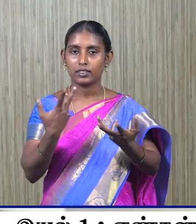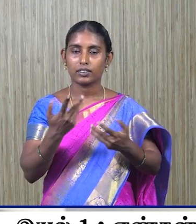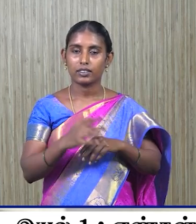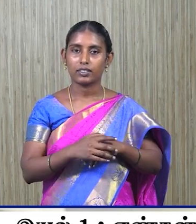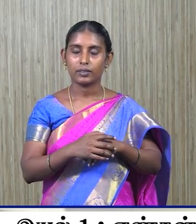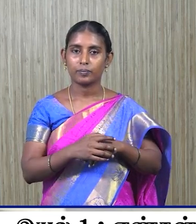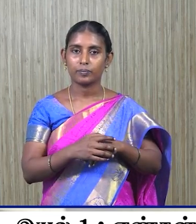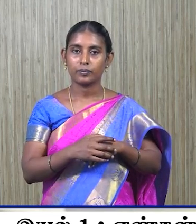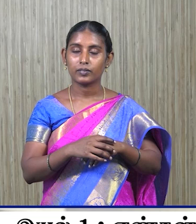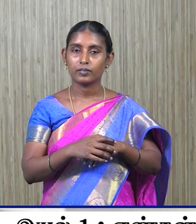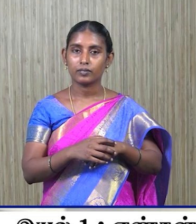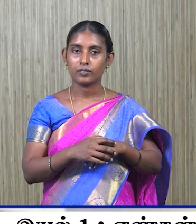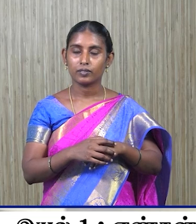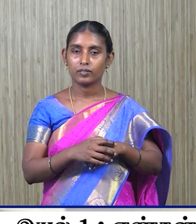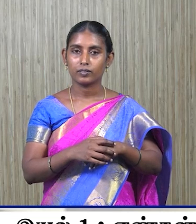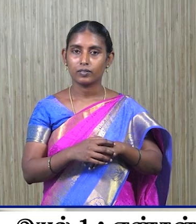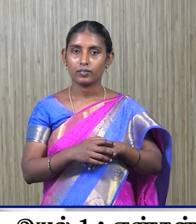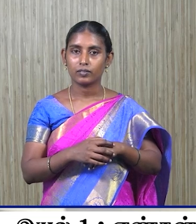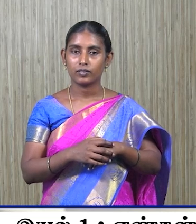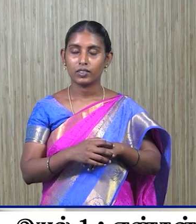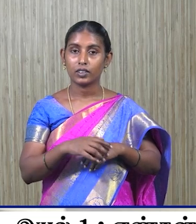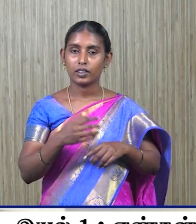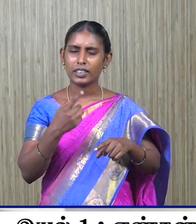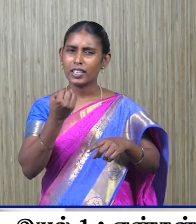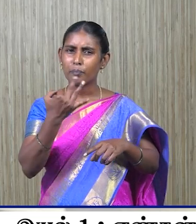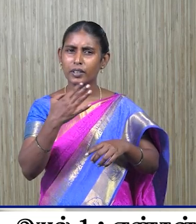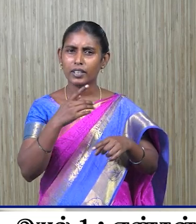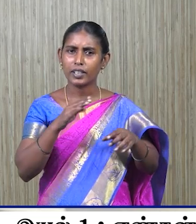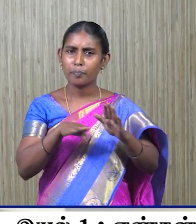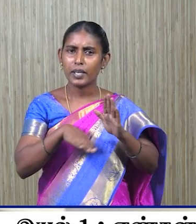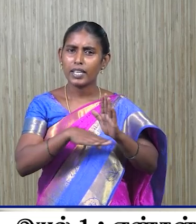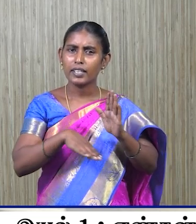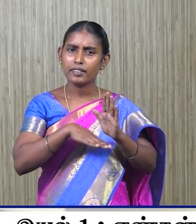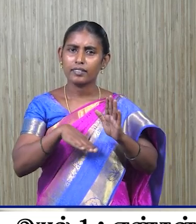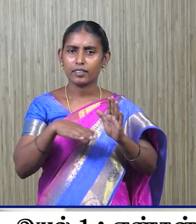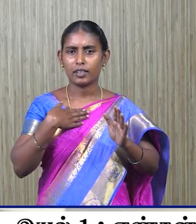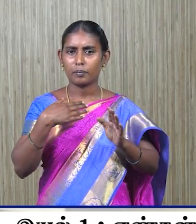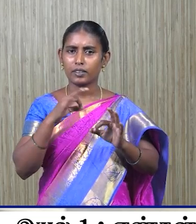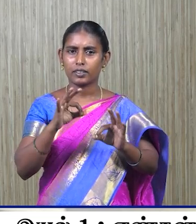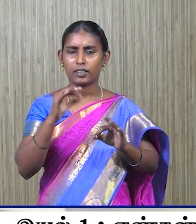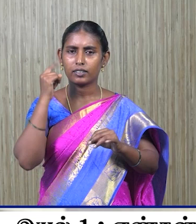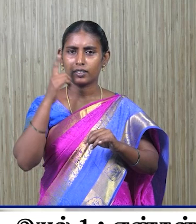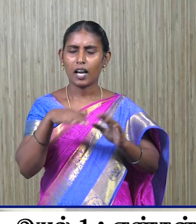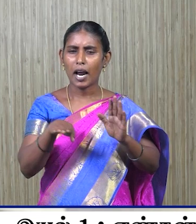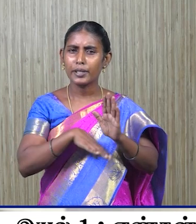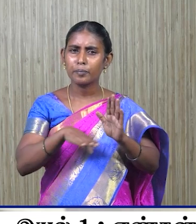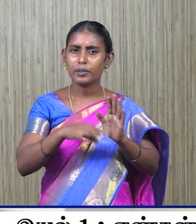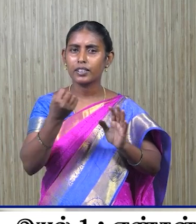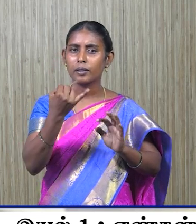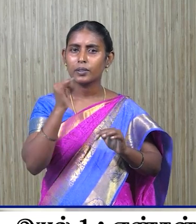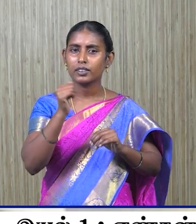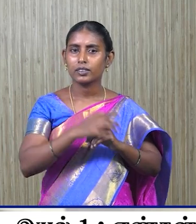கூறுவார். எண்களில் நாம் அடிப்படையாக தெரிந்த எண்கள் நமக்கு தெரியும், எண்கள் பல எண்கள் நமக்கு தெரியும். இப்போ அடிப்படை எண்கள்னு